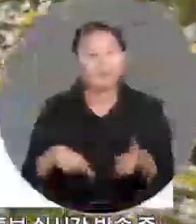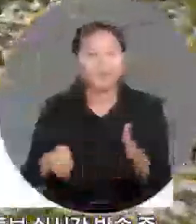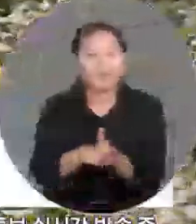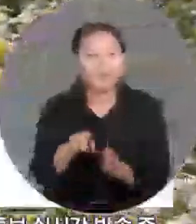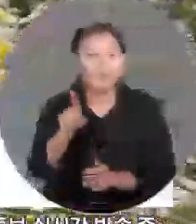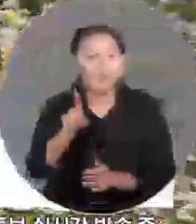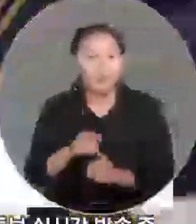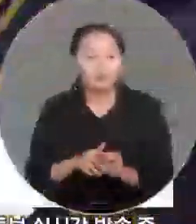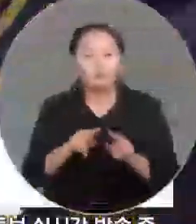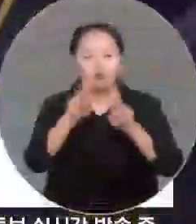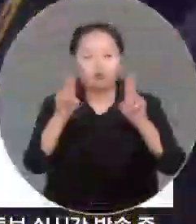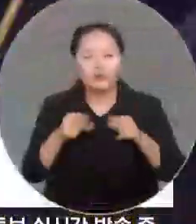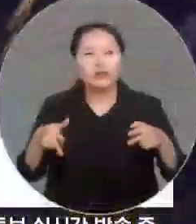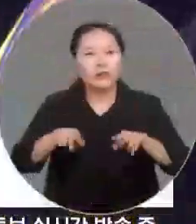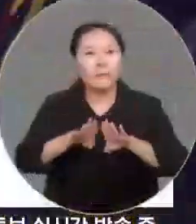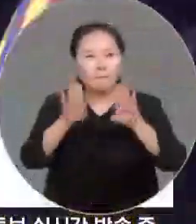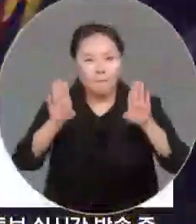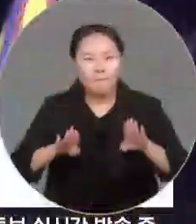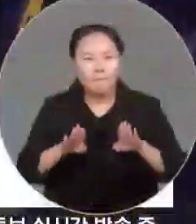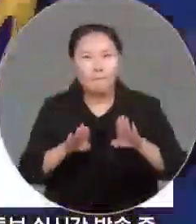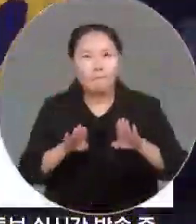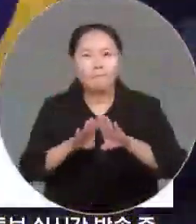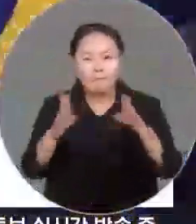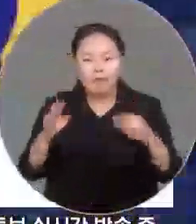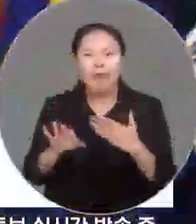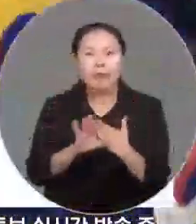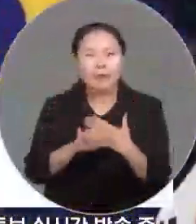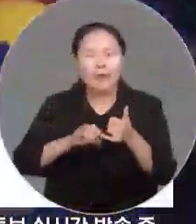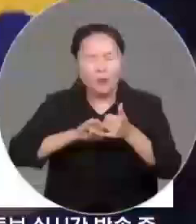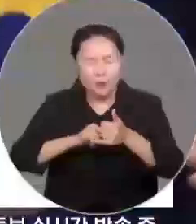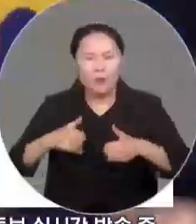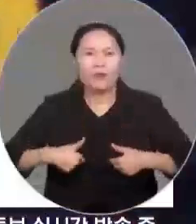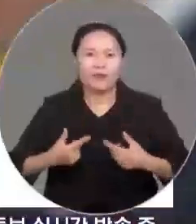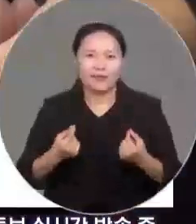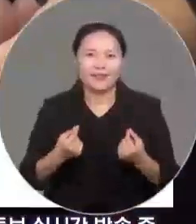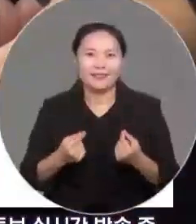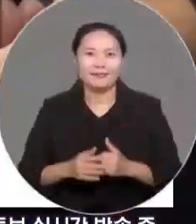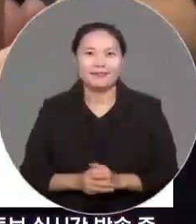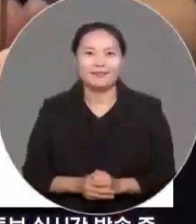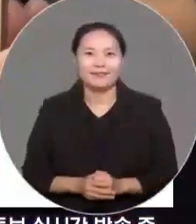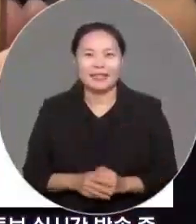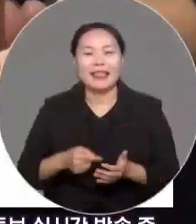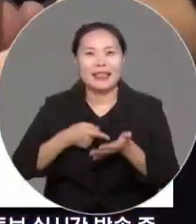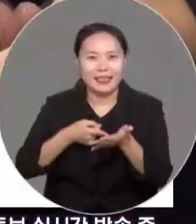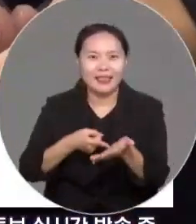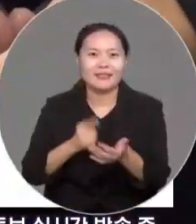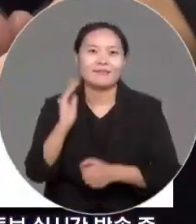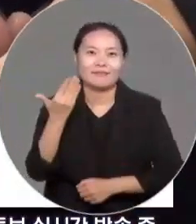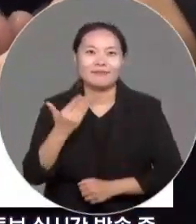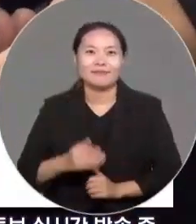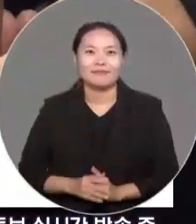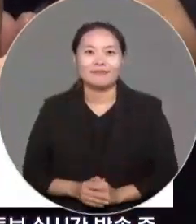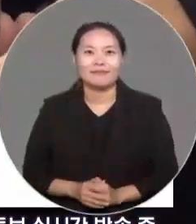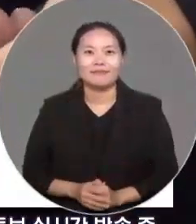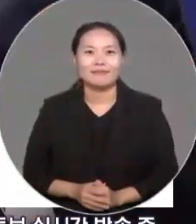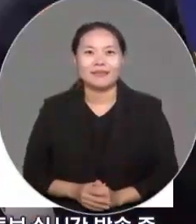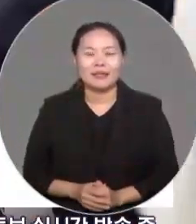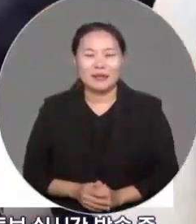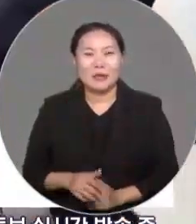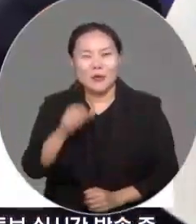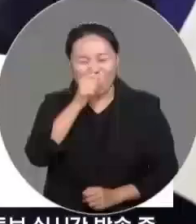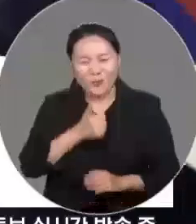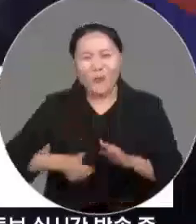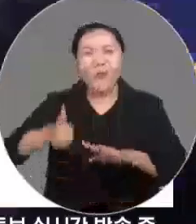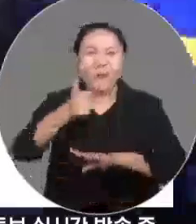위해서는 국제정원박람회를 유치하는데 꼭 필요할 것 같다 해서 저희들 유치 신청을 하게 됐고, 예. 결과는 좋은